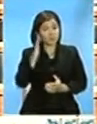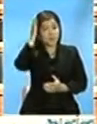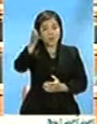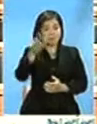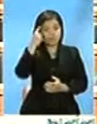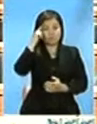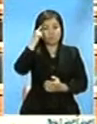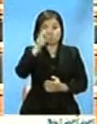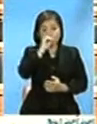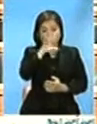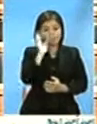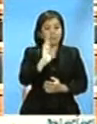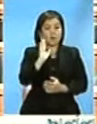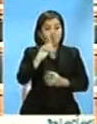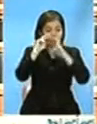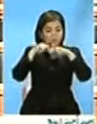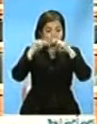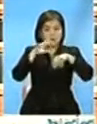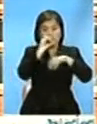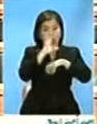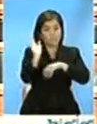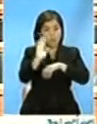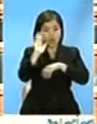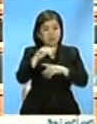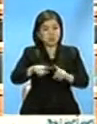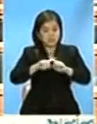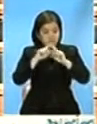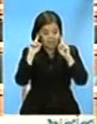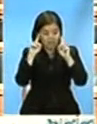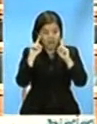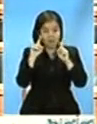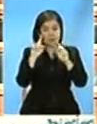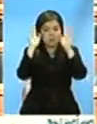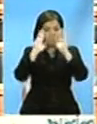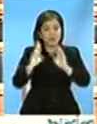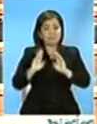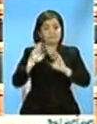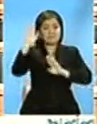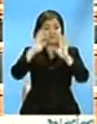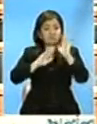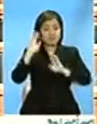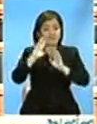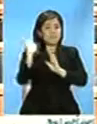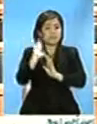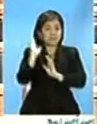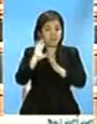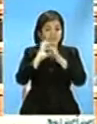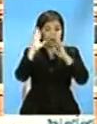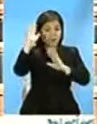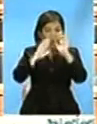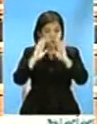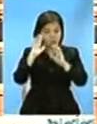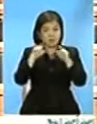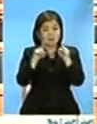ราะห์ครับแต่ผมเสียดายนะครับถ้าเกิดว่าใครใช้แนวนอกระบอบประชาธิปไตยเท่